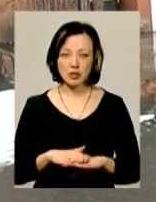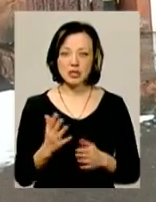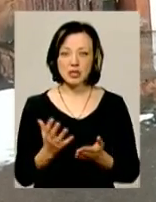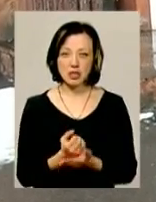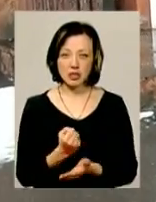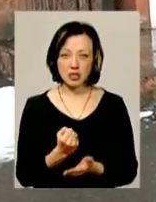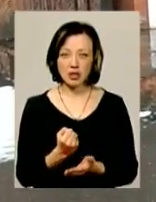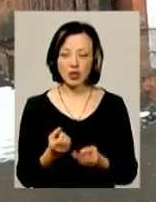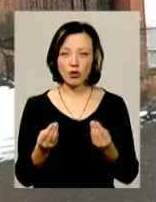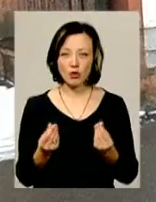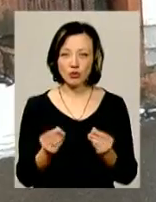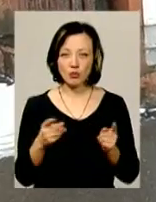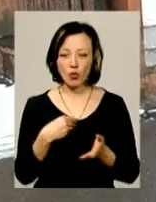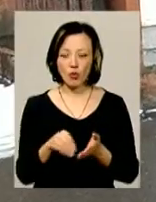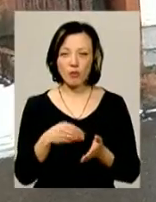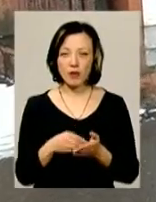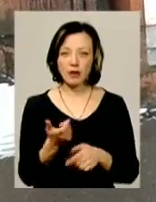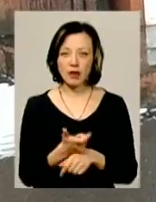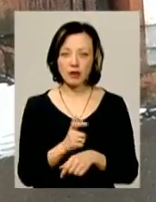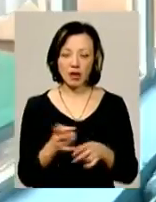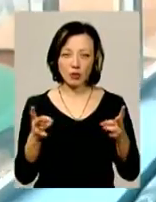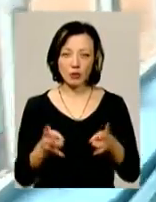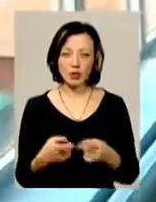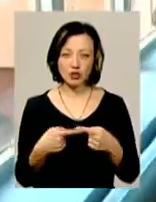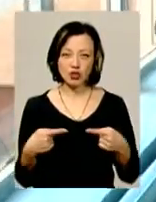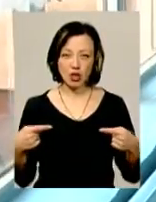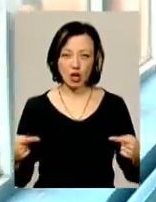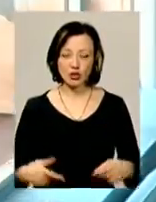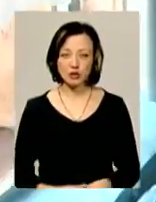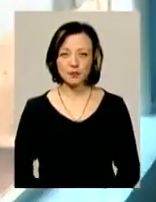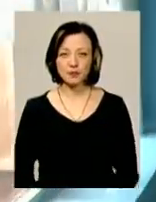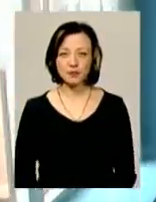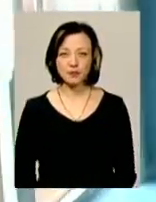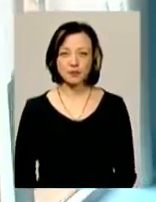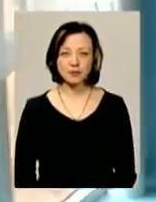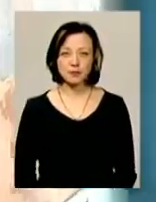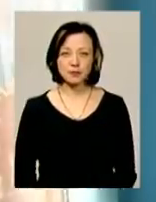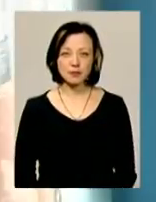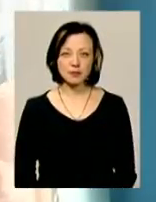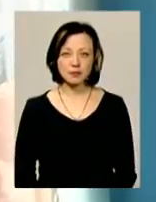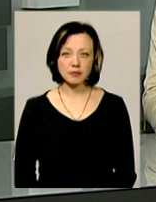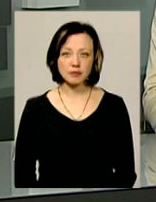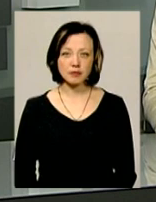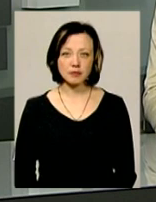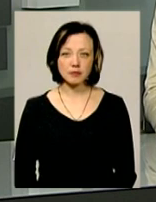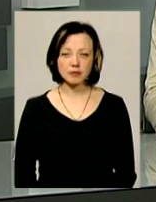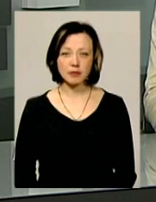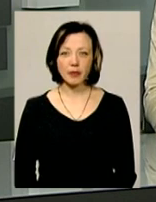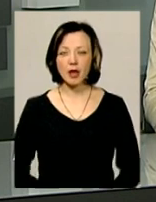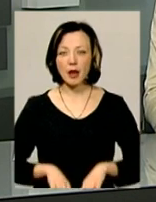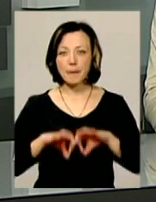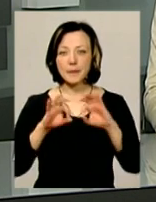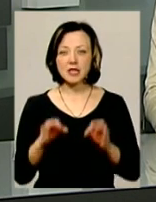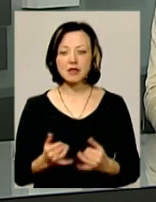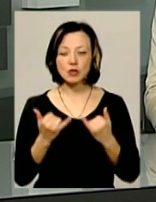знайти ті гроші, щоб купити навіть найнеобхідніші речі. Надія Драганчук, Віктор Кривий, новини, Поділля Центр. Мистецтво